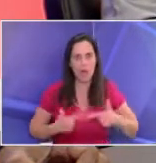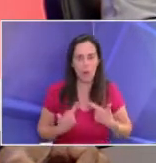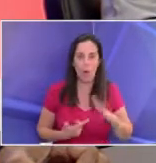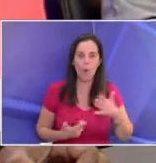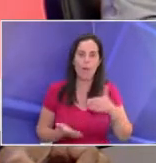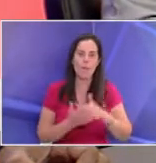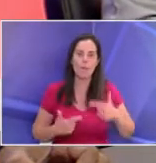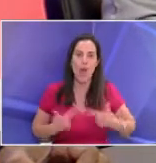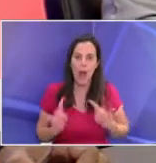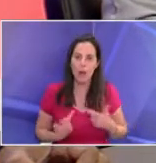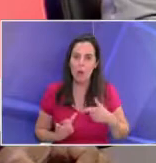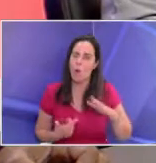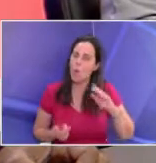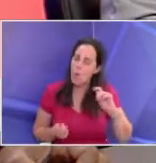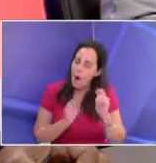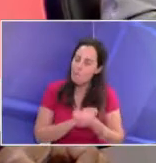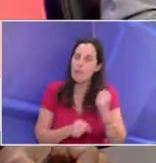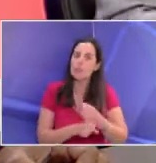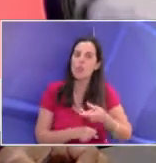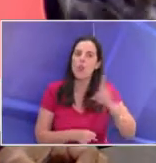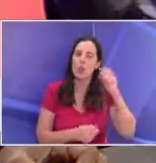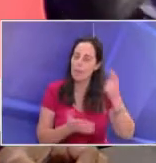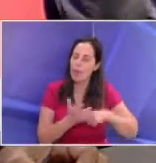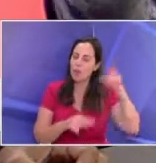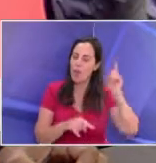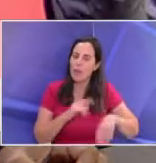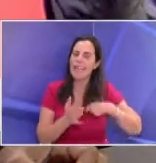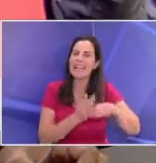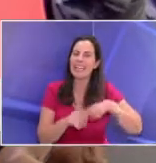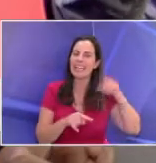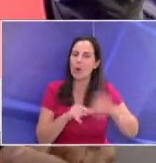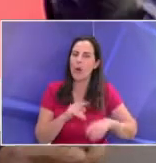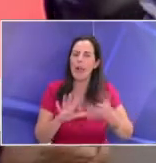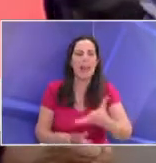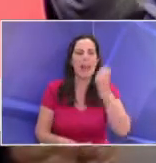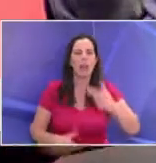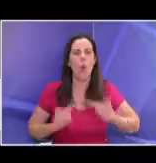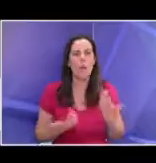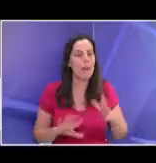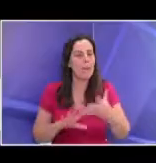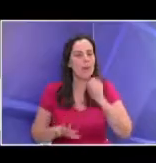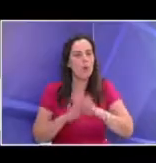להיות שבהמשך חייו, הוא להפך, הוא יכפר עוד יותר על עוונו. למה לקחת ממנו את כל חייו?